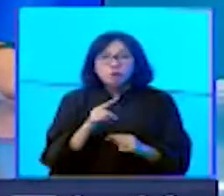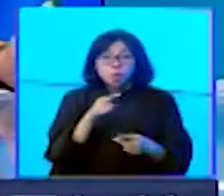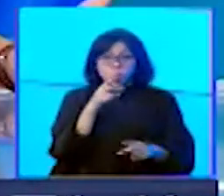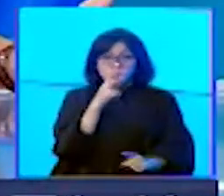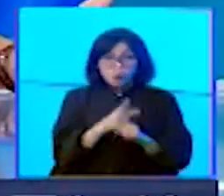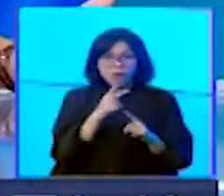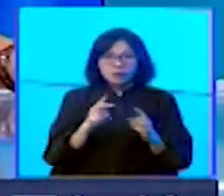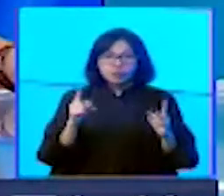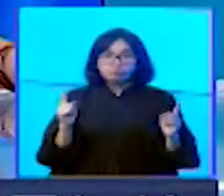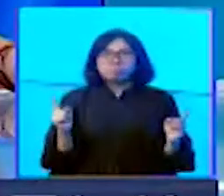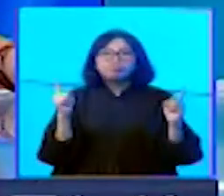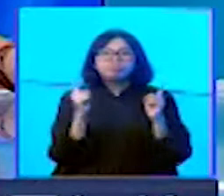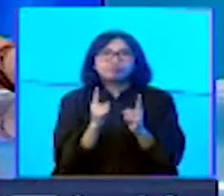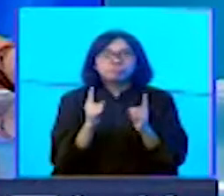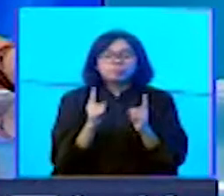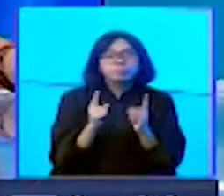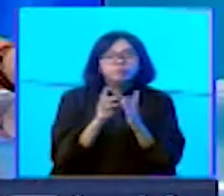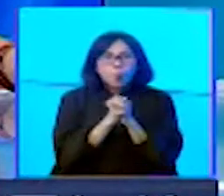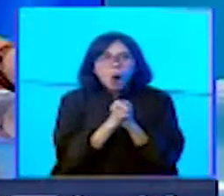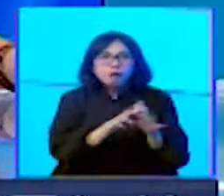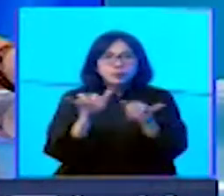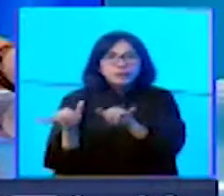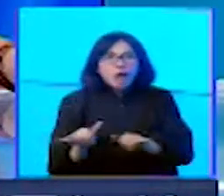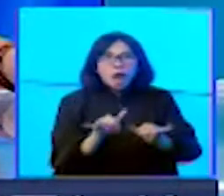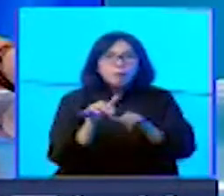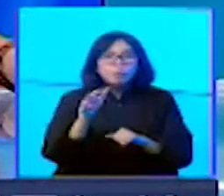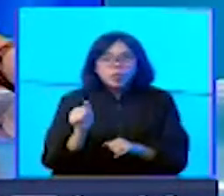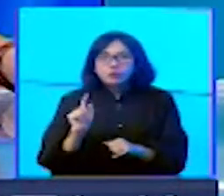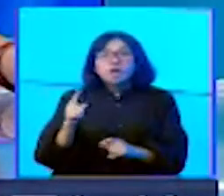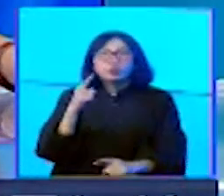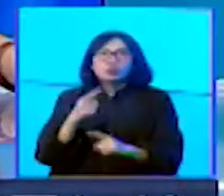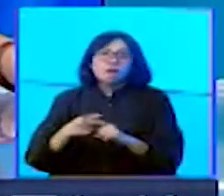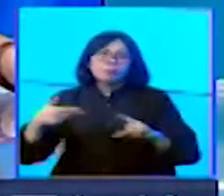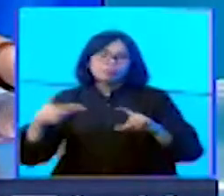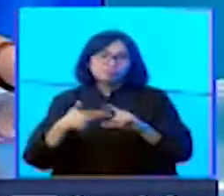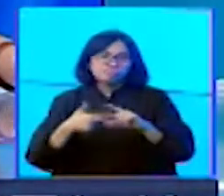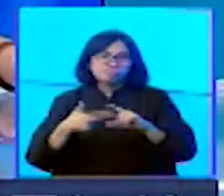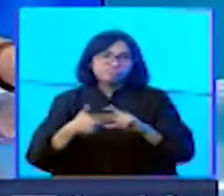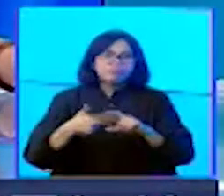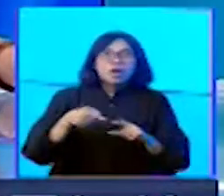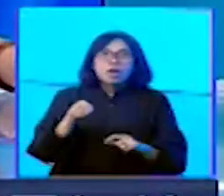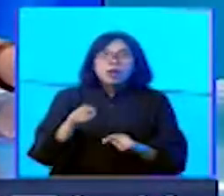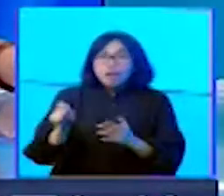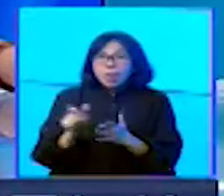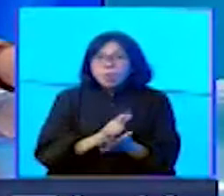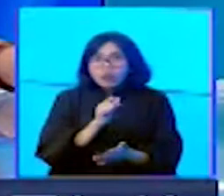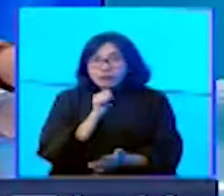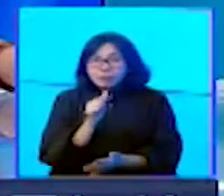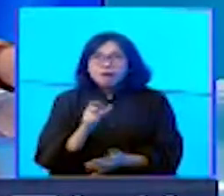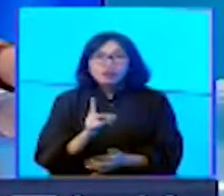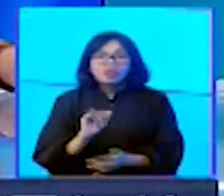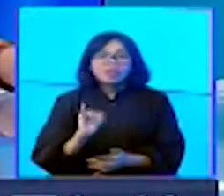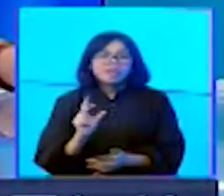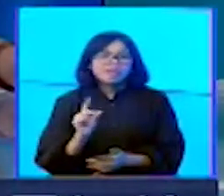peserta yang dibatasi tetap melaksanakan protokol kesehatan ketat Berikut laporan Ririn Oktaviani dan Saverio Donald